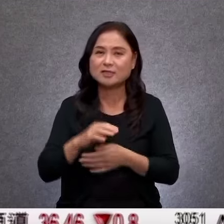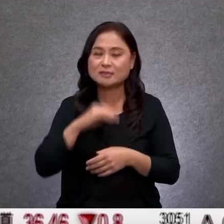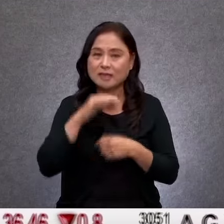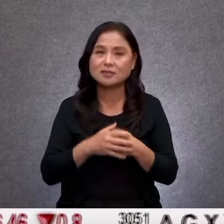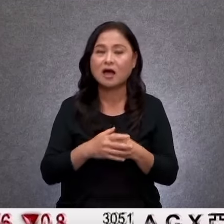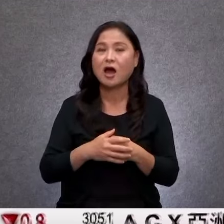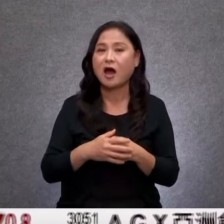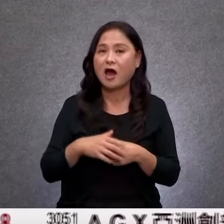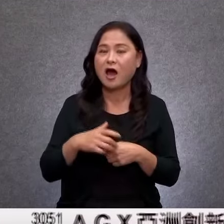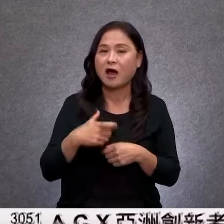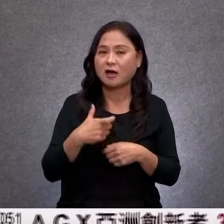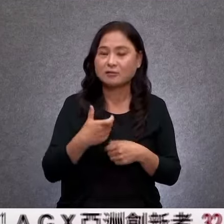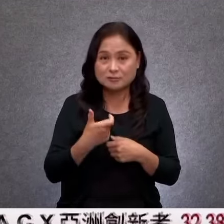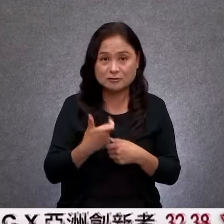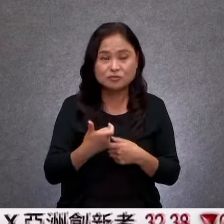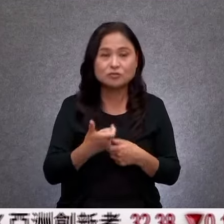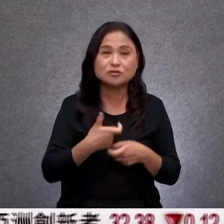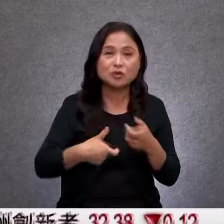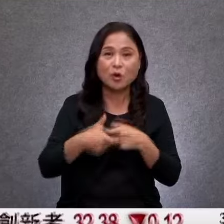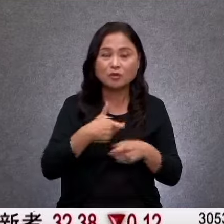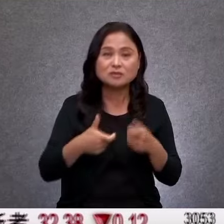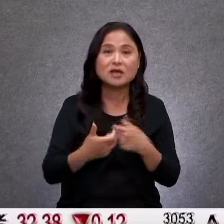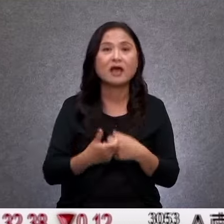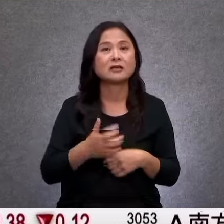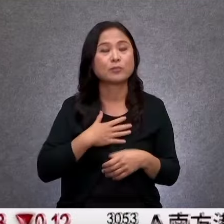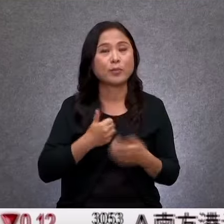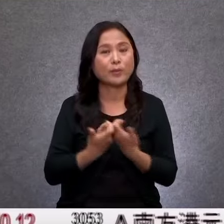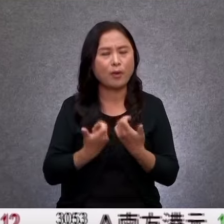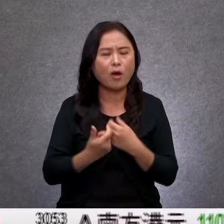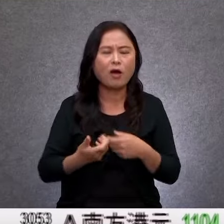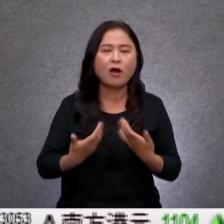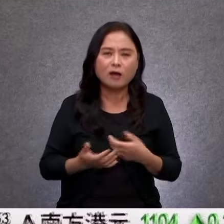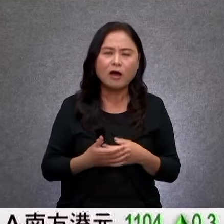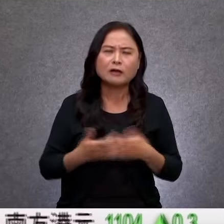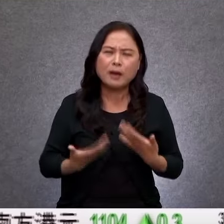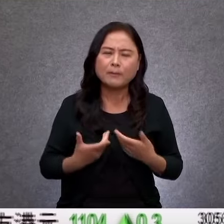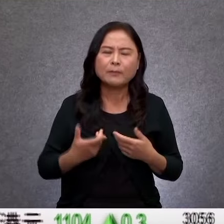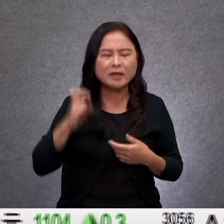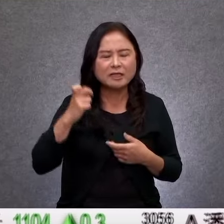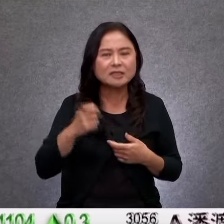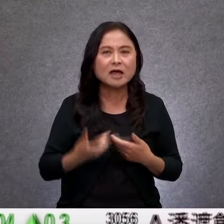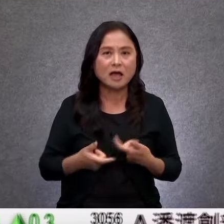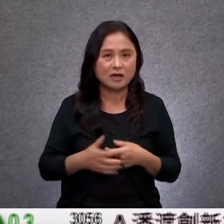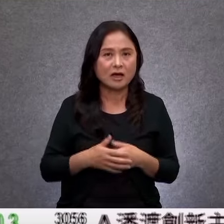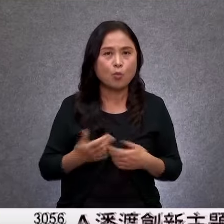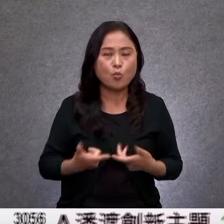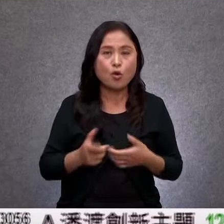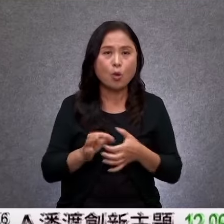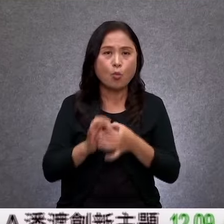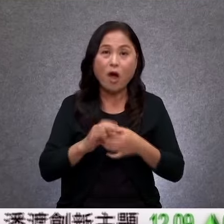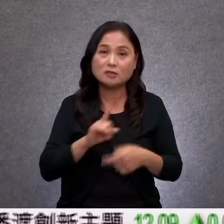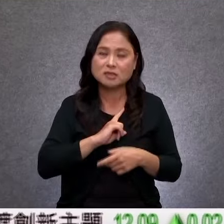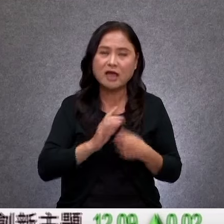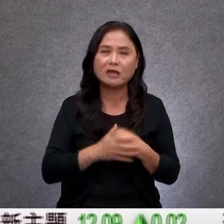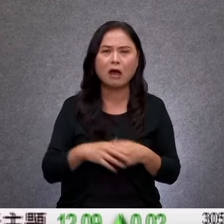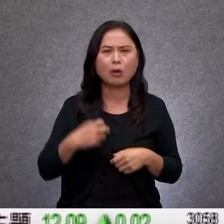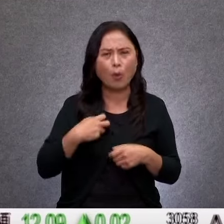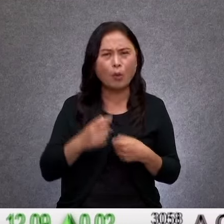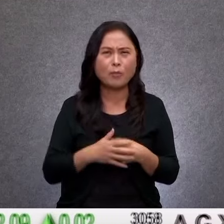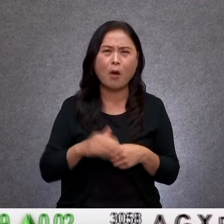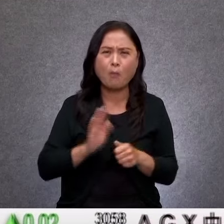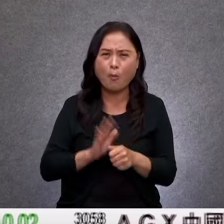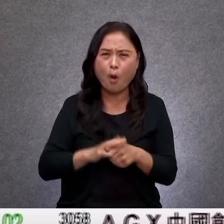為大家每年咧等預算案嘅時候，最關心都會話啊，到底今年粒糖關唔關我事咧？我可以有幾多咧？結果發